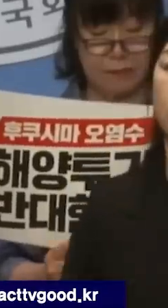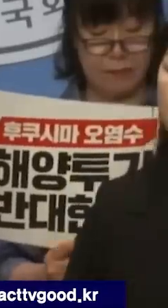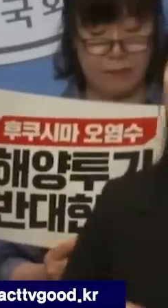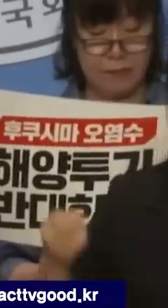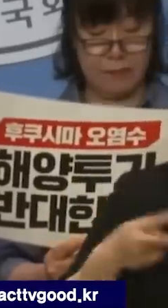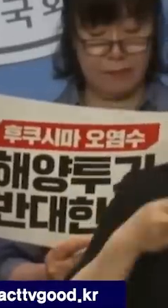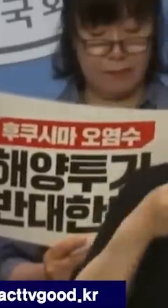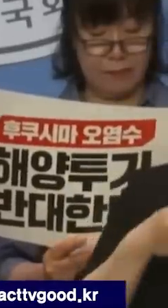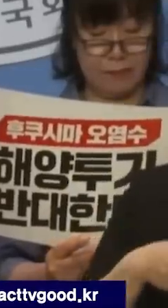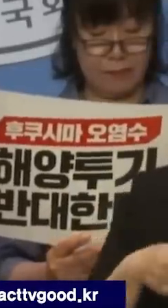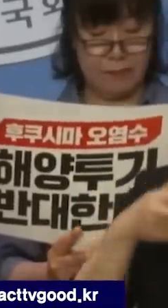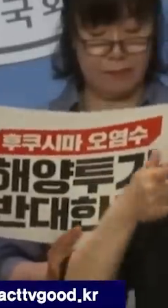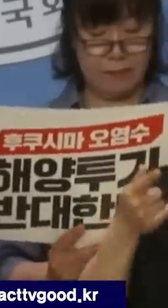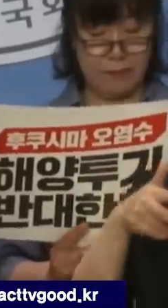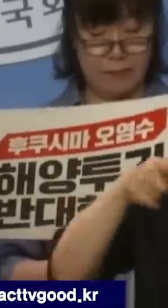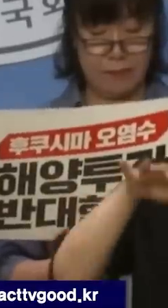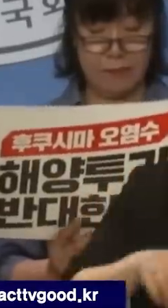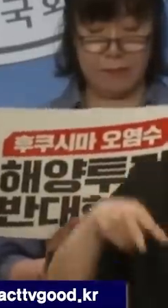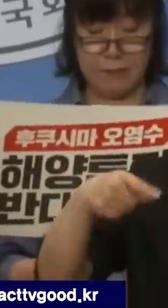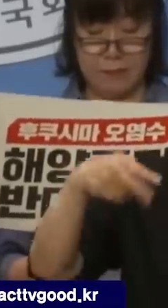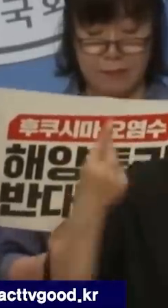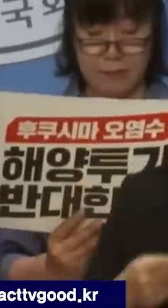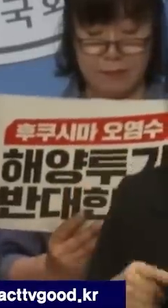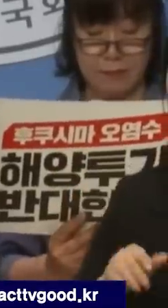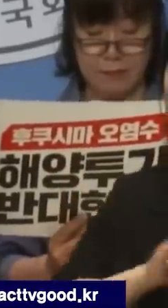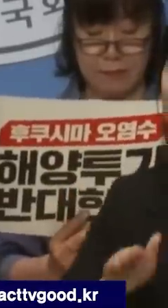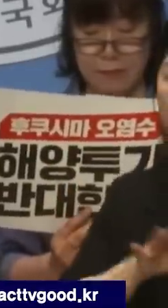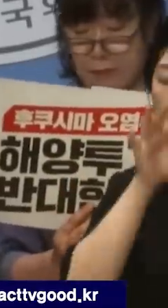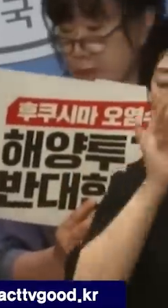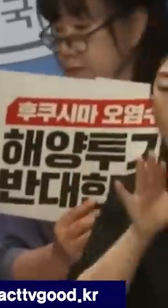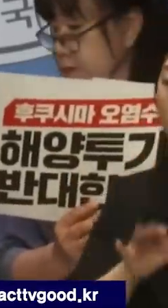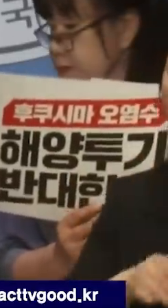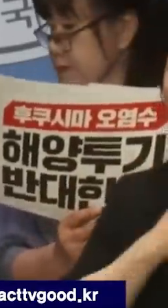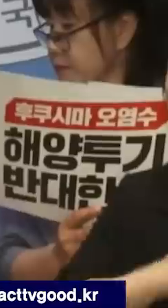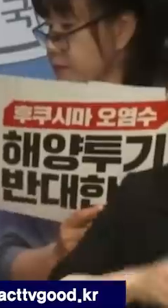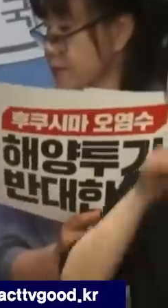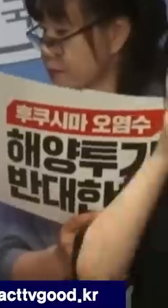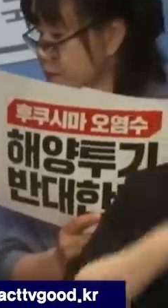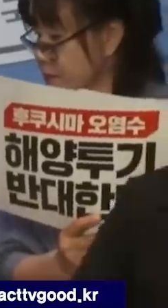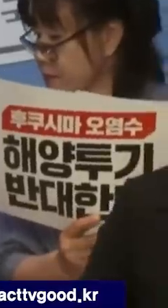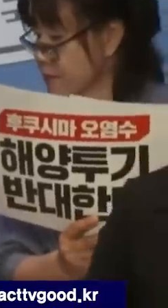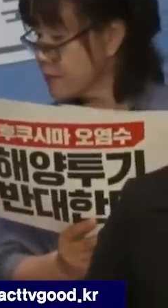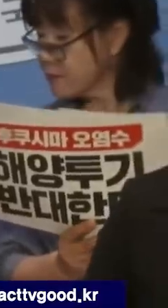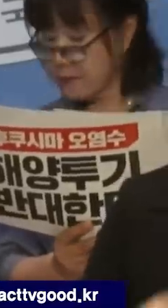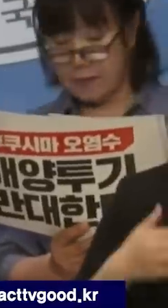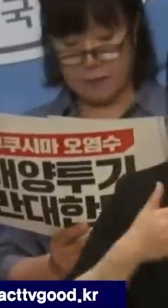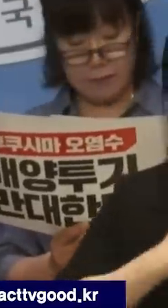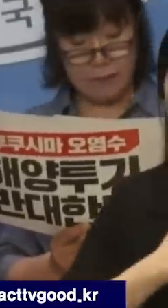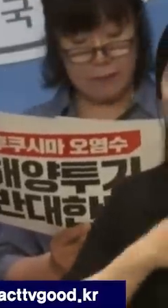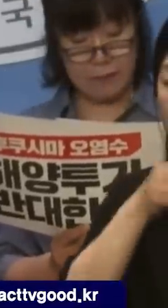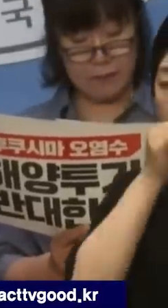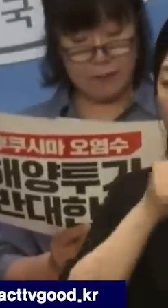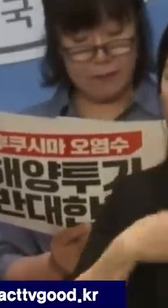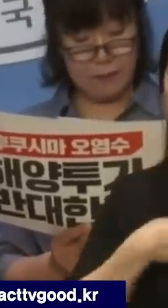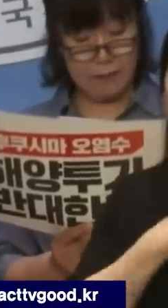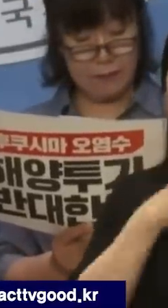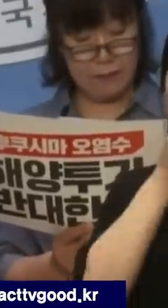것이 널리 알려진 사실이다. 불확성 신과 위험성이 남아있는